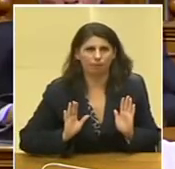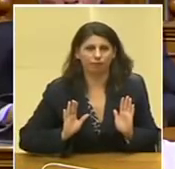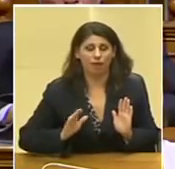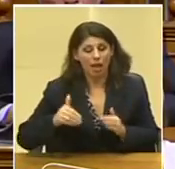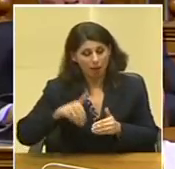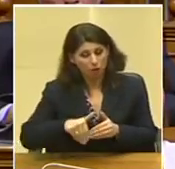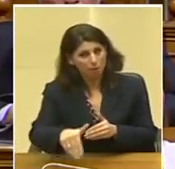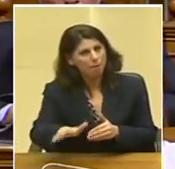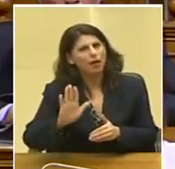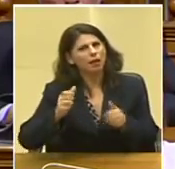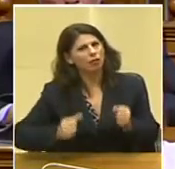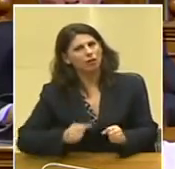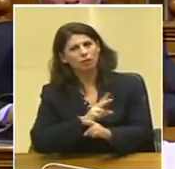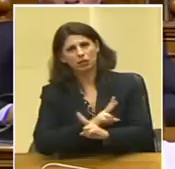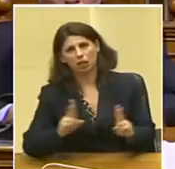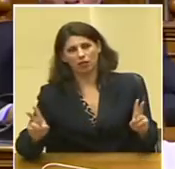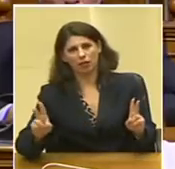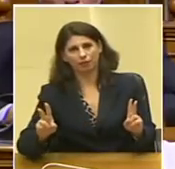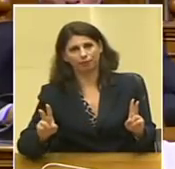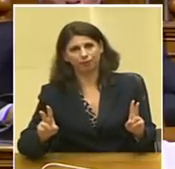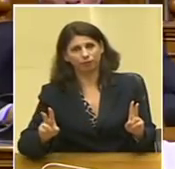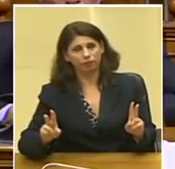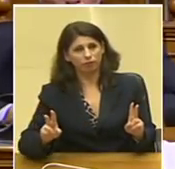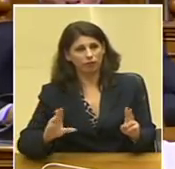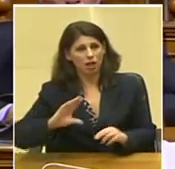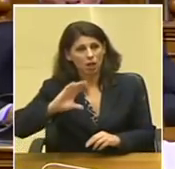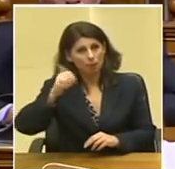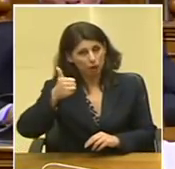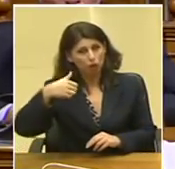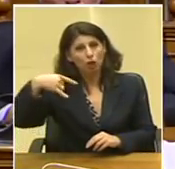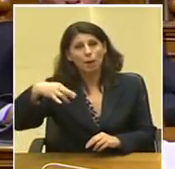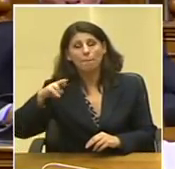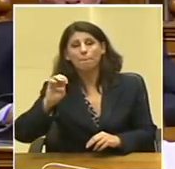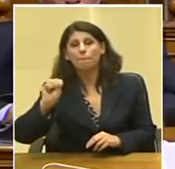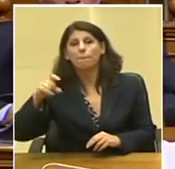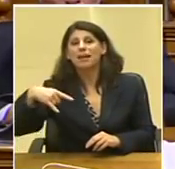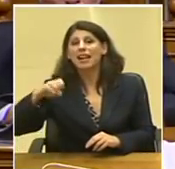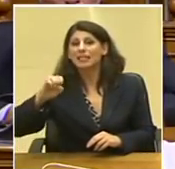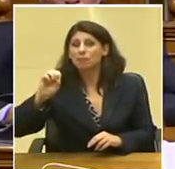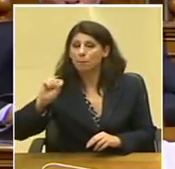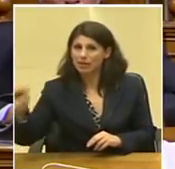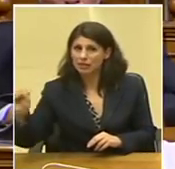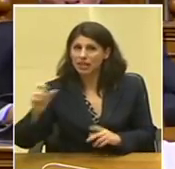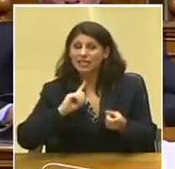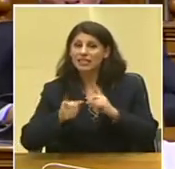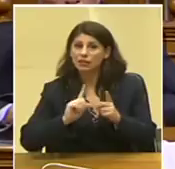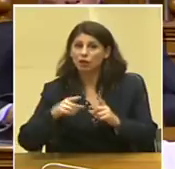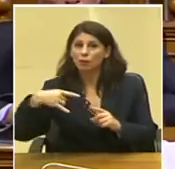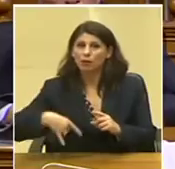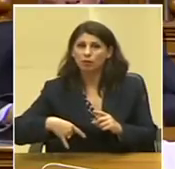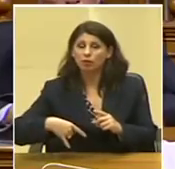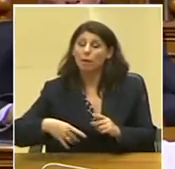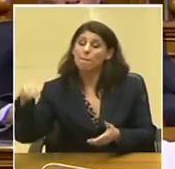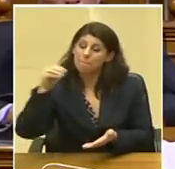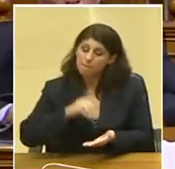μας είναι σαφής. Πρώτον, η πρέσπεση, η Συμφωνία των Πρεσπών, θα το επαναλάβω, έχει κουραστεί η γλώσσα μου, αλλά